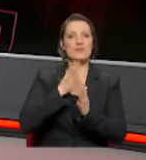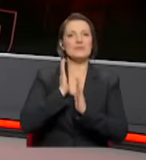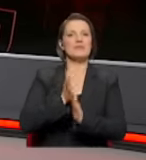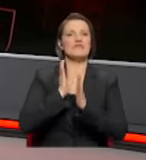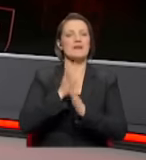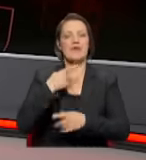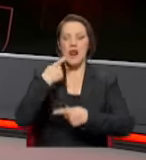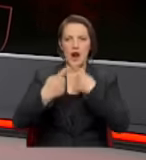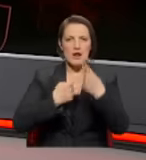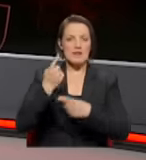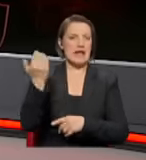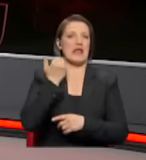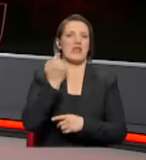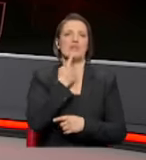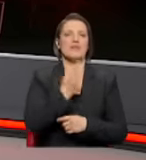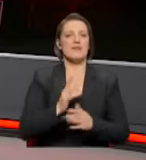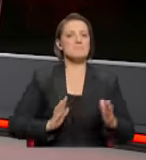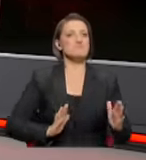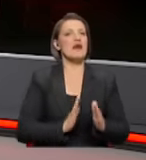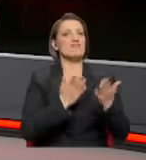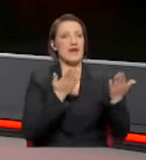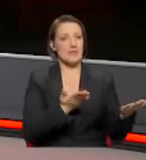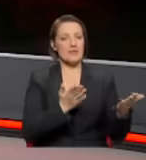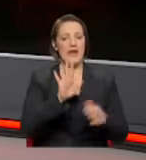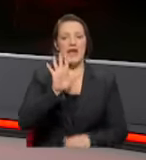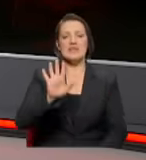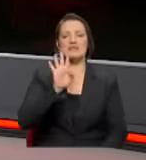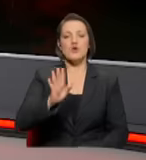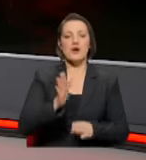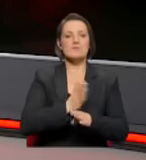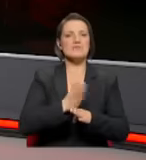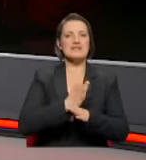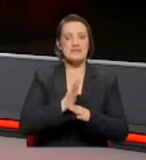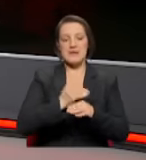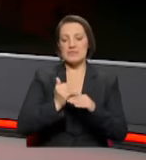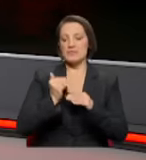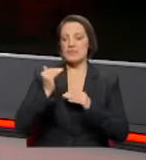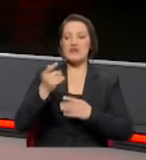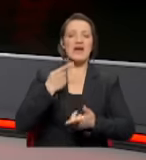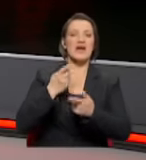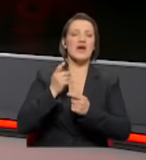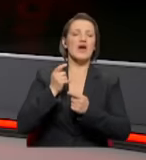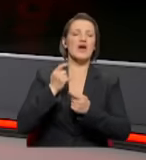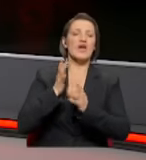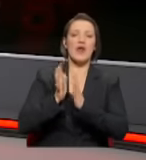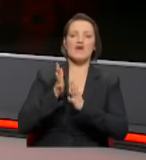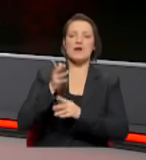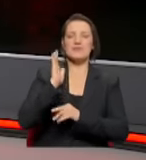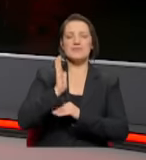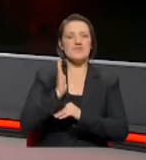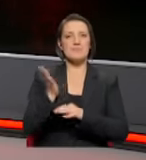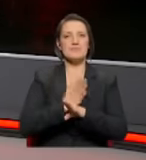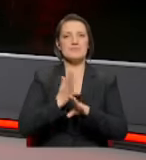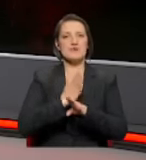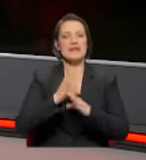ettiği iddiaları yalan dedi. Muhalefet ise 54 ürün grubu dışında ihracat neden sürüyor?